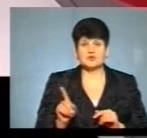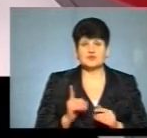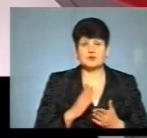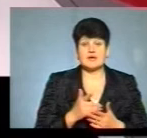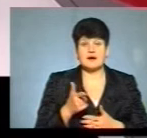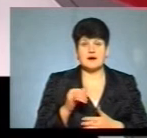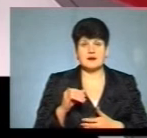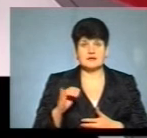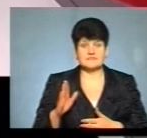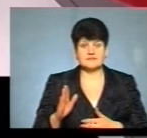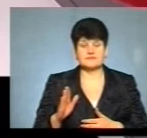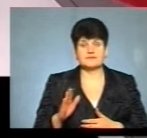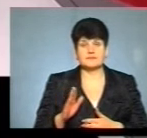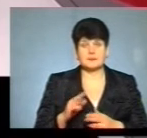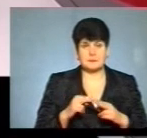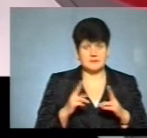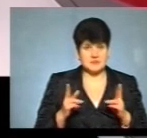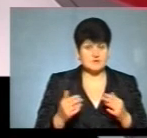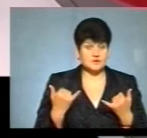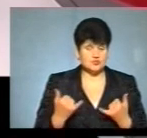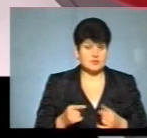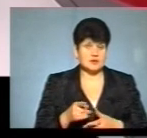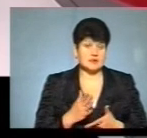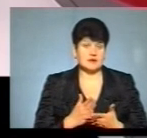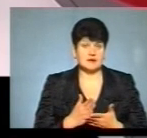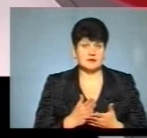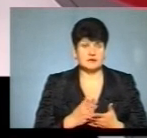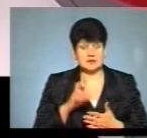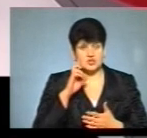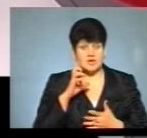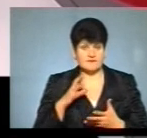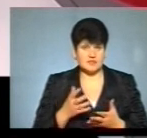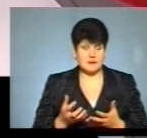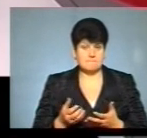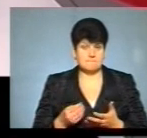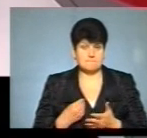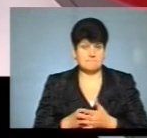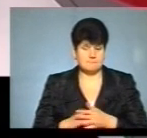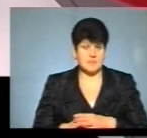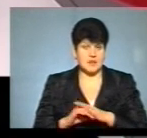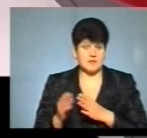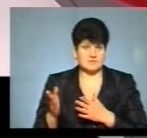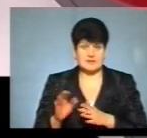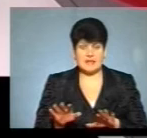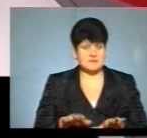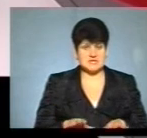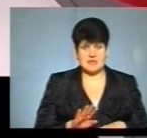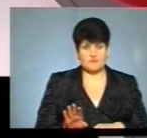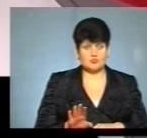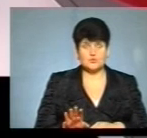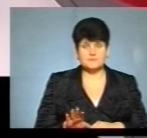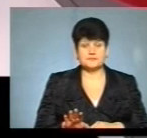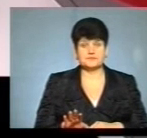гірського моста. Він сьогодні на балансі державному, не місцевому.